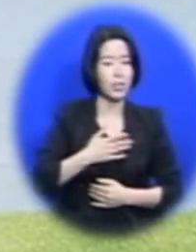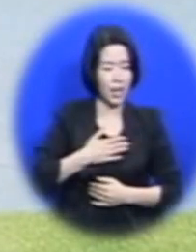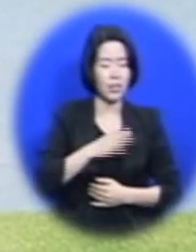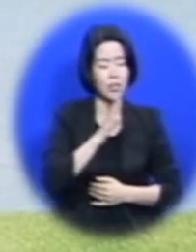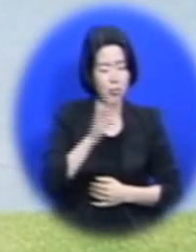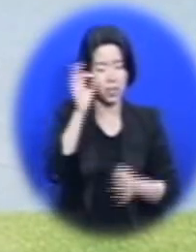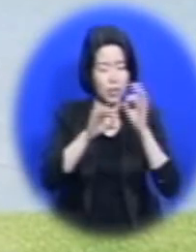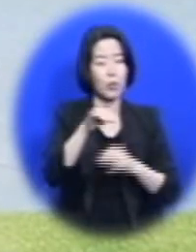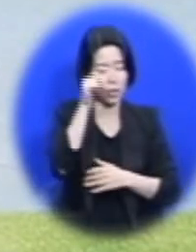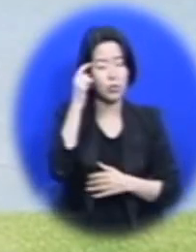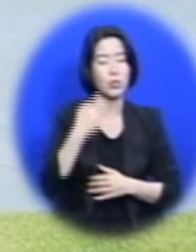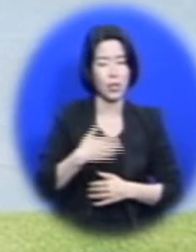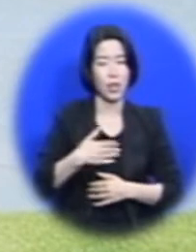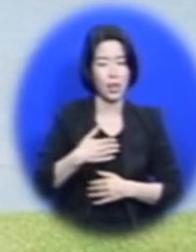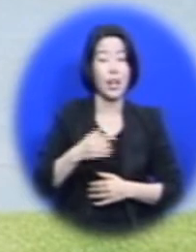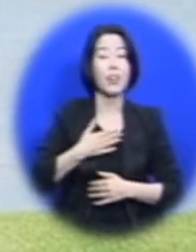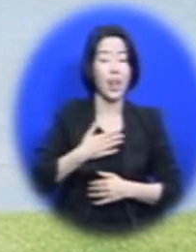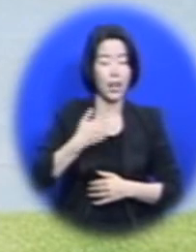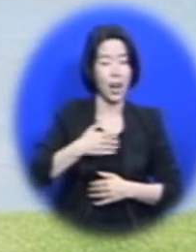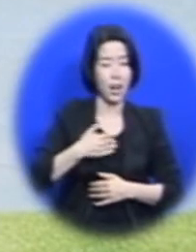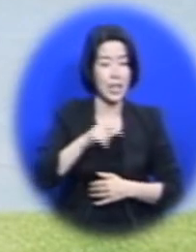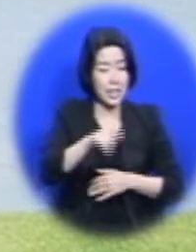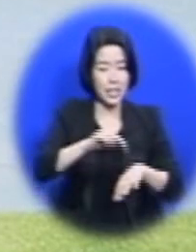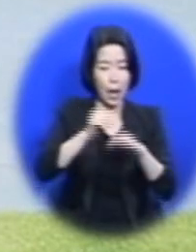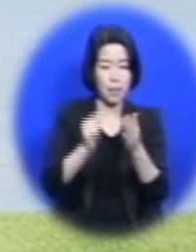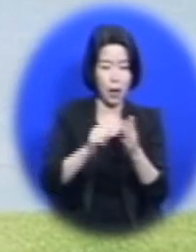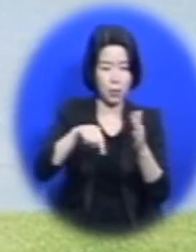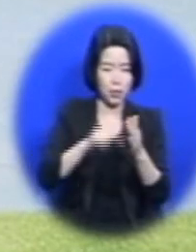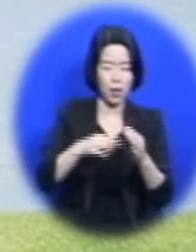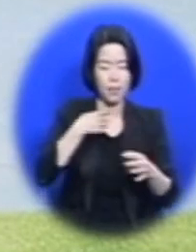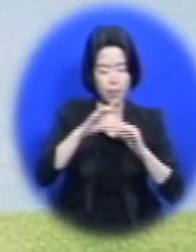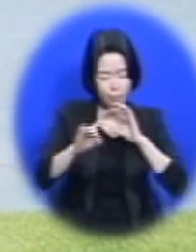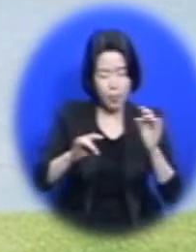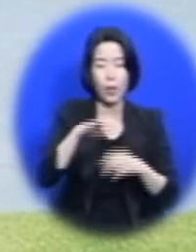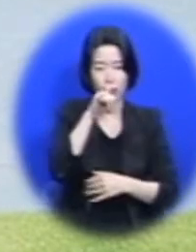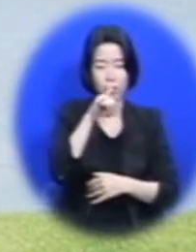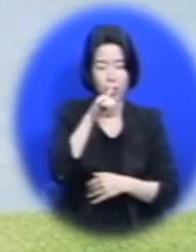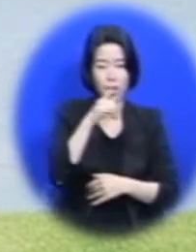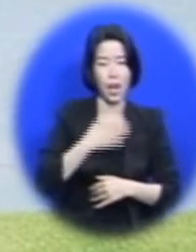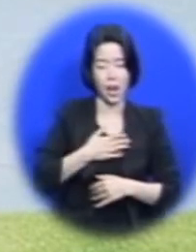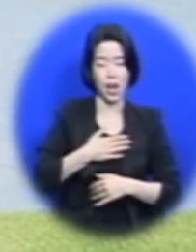있구나. 내가 알지. 너가 마음으로 나를 갈망하고 있구나.